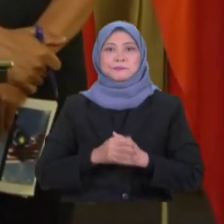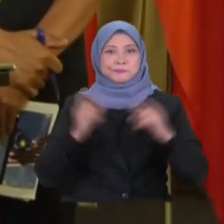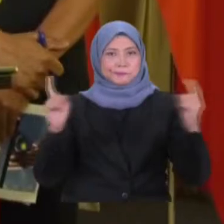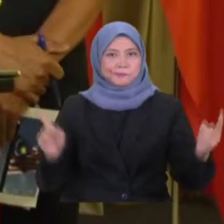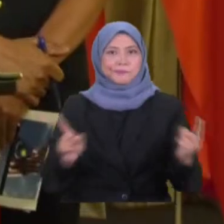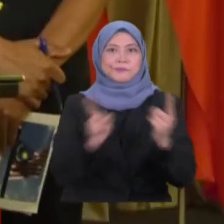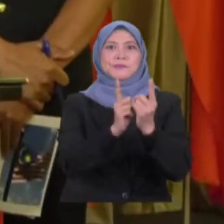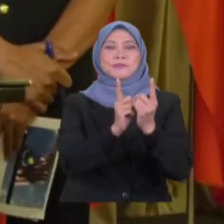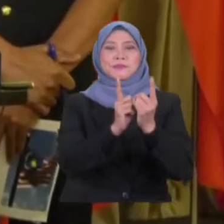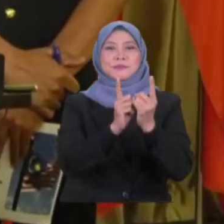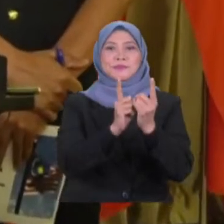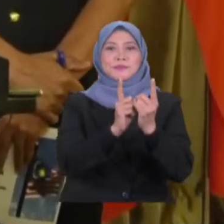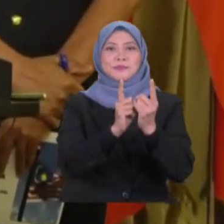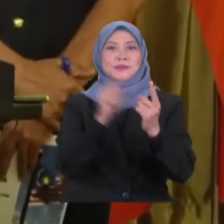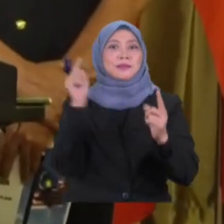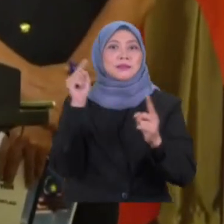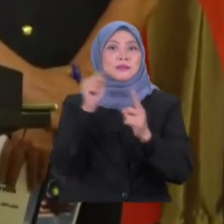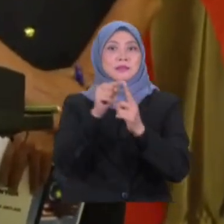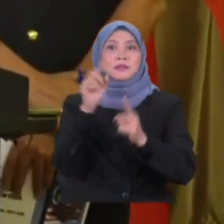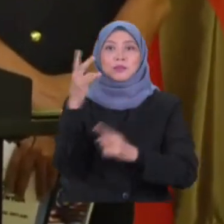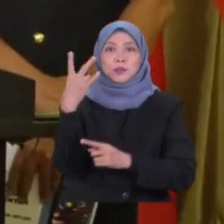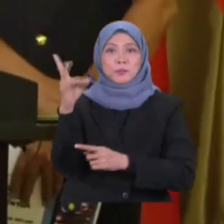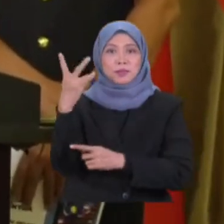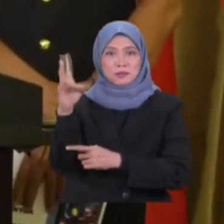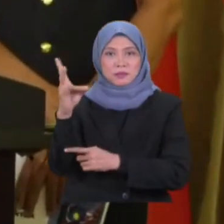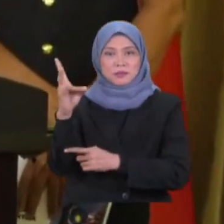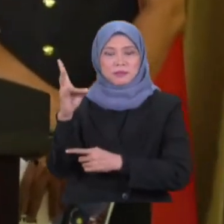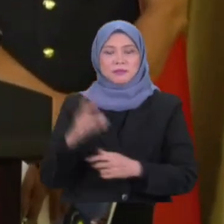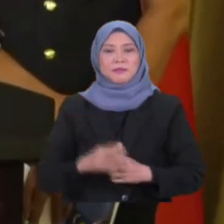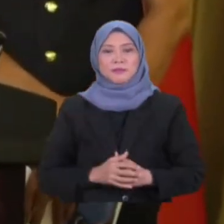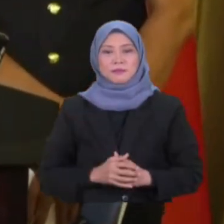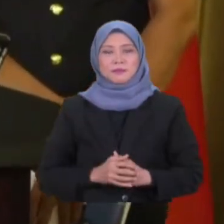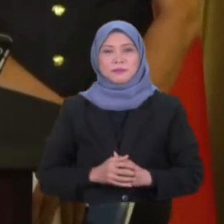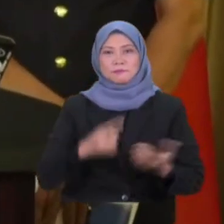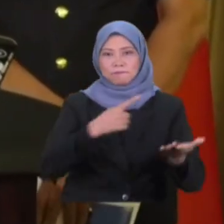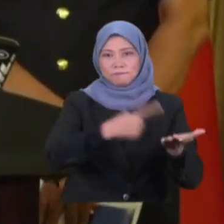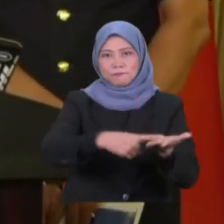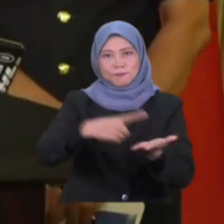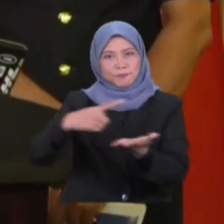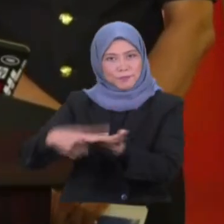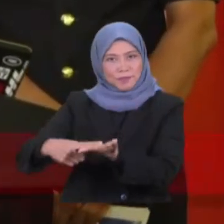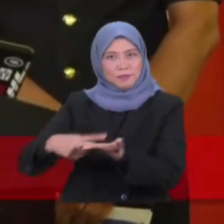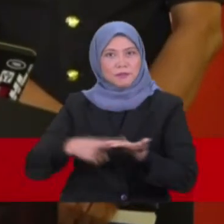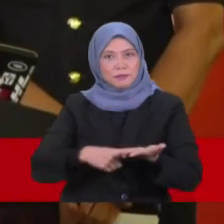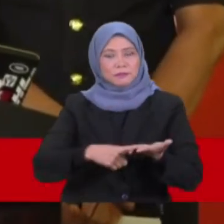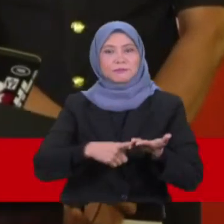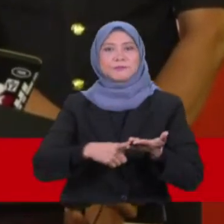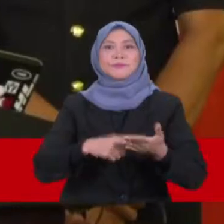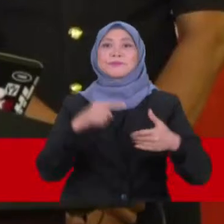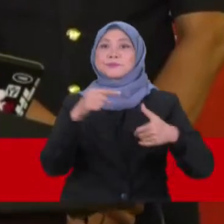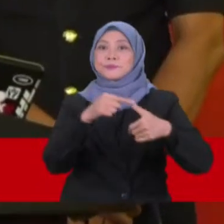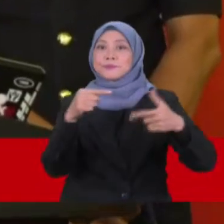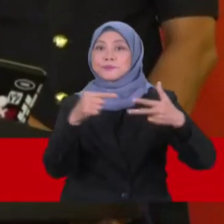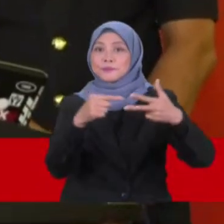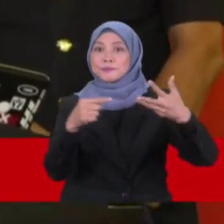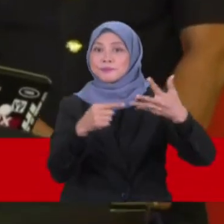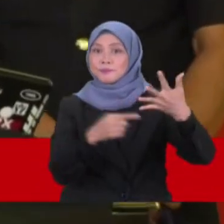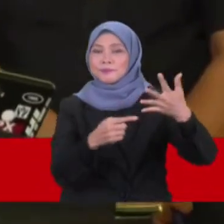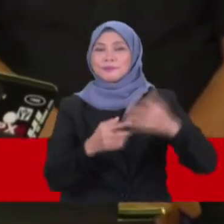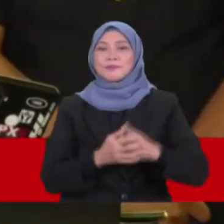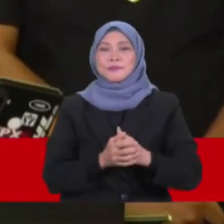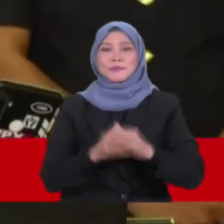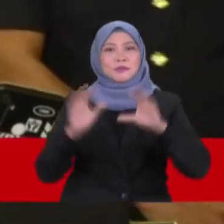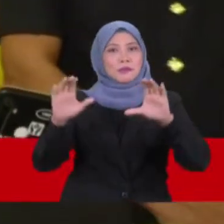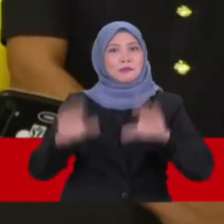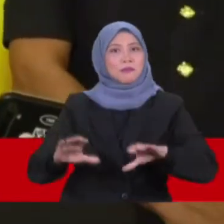pertemuan yang ke-17 dan membincangkan beberapa isu berkaitan